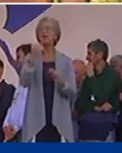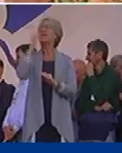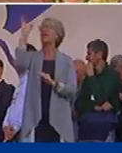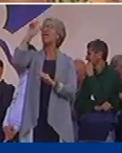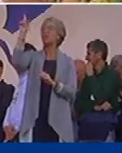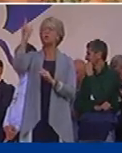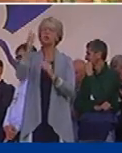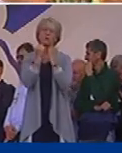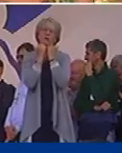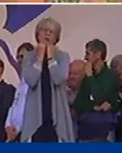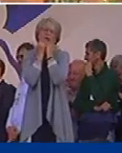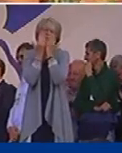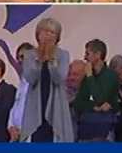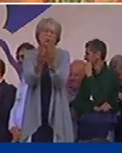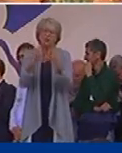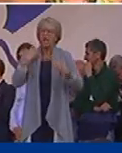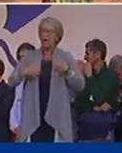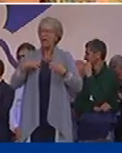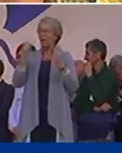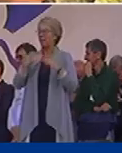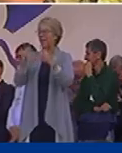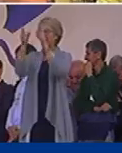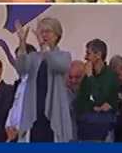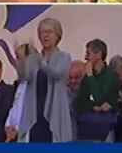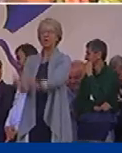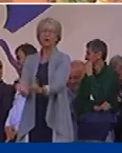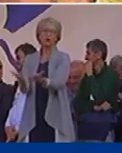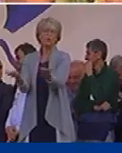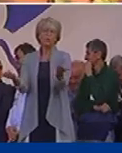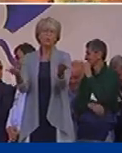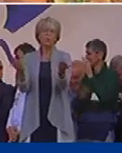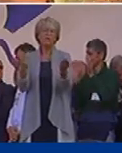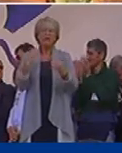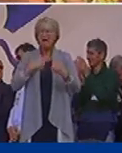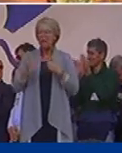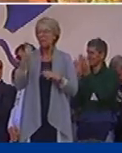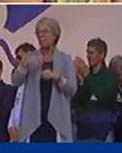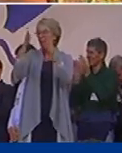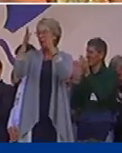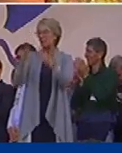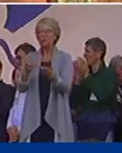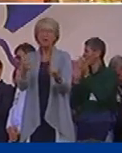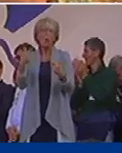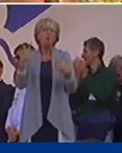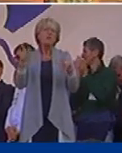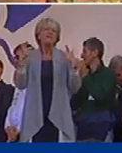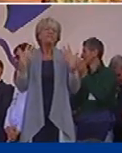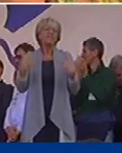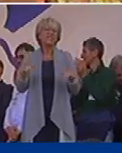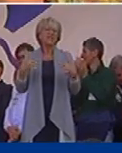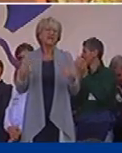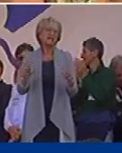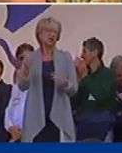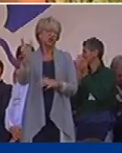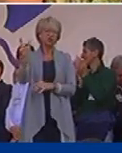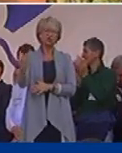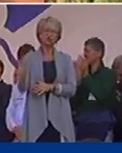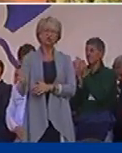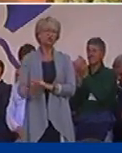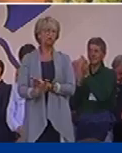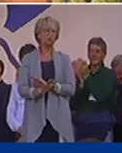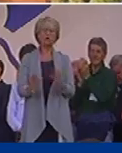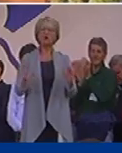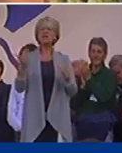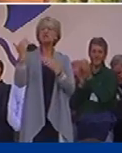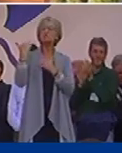prendersela con lui. Non vale la pena prenderselo con lui. È finito. La nostra